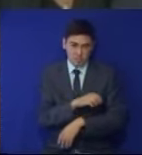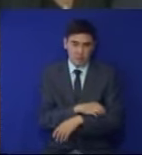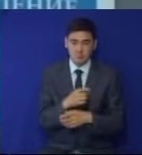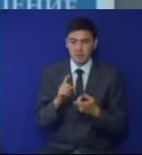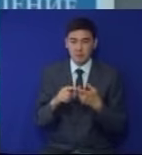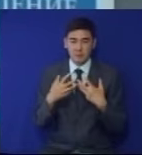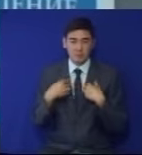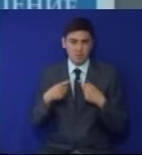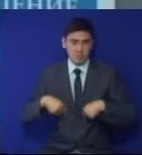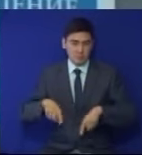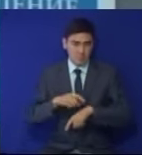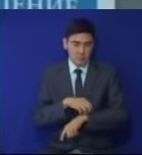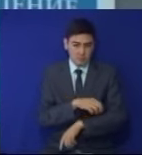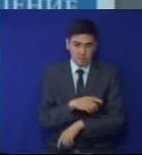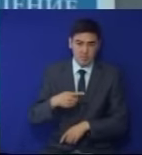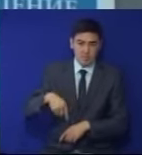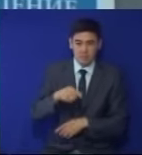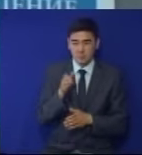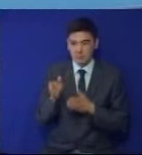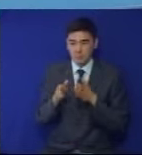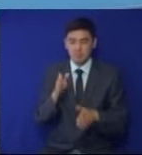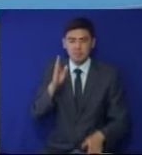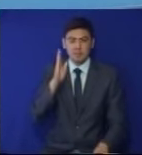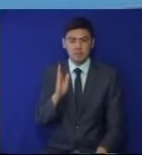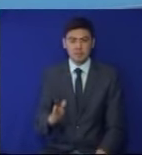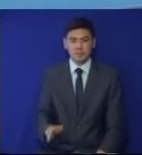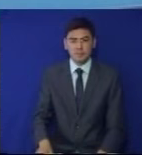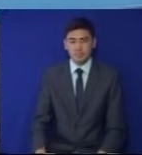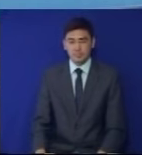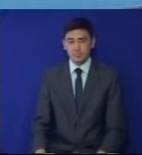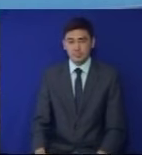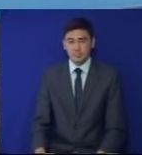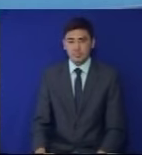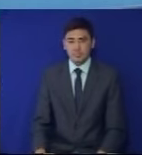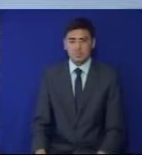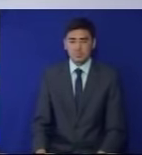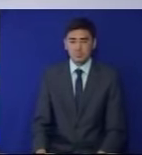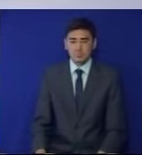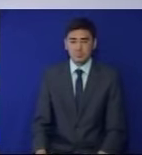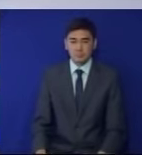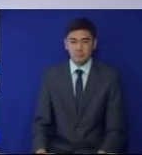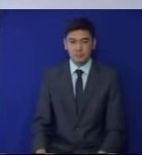сақтау саласы мен қоғам өкілдеріне жолданады. Бақытгүл Қазес, Ернұр Қалелов, Семей телеарнасы.